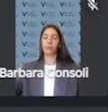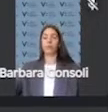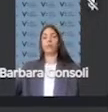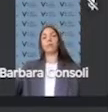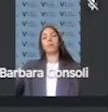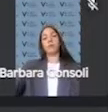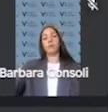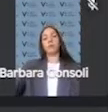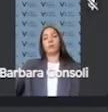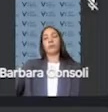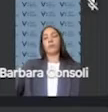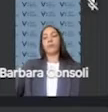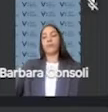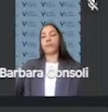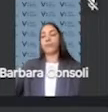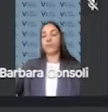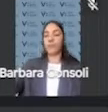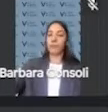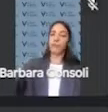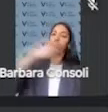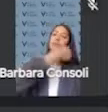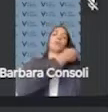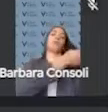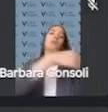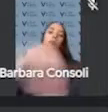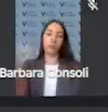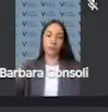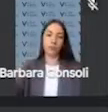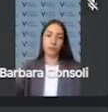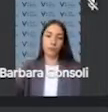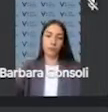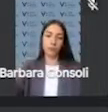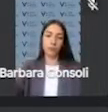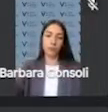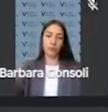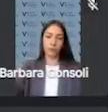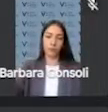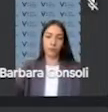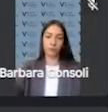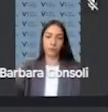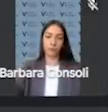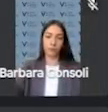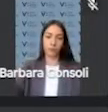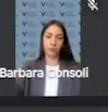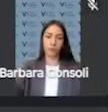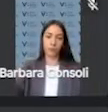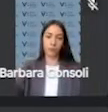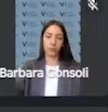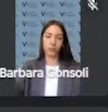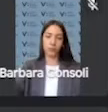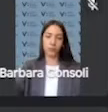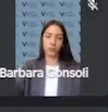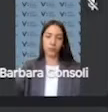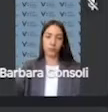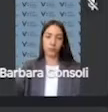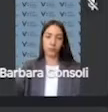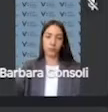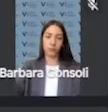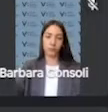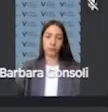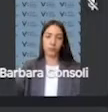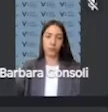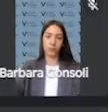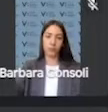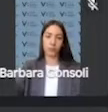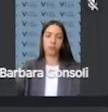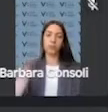scegliere di proseguirlo passando alla laurea magistrale in giurisprudenza. Però al Questo momento significa, dell'iscrizione ovviamente, dovete fare